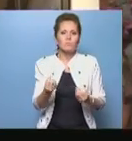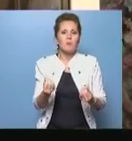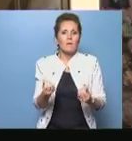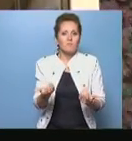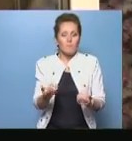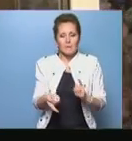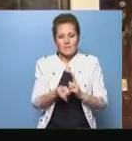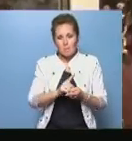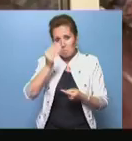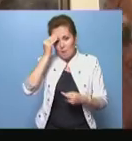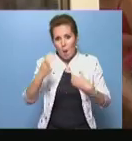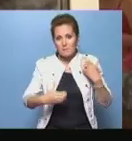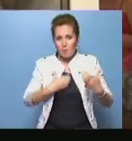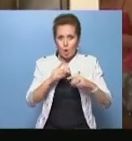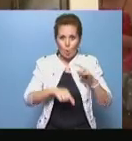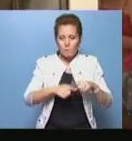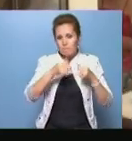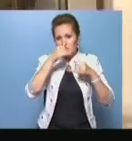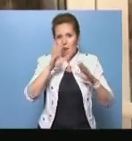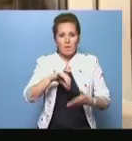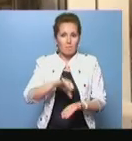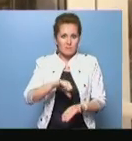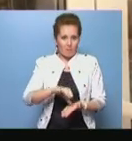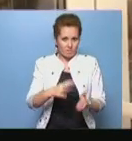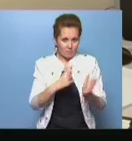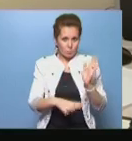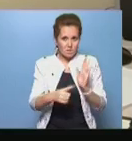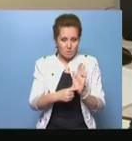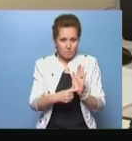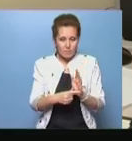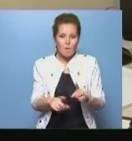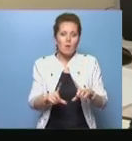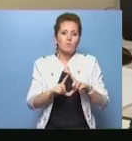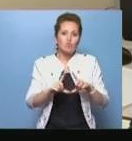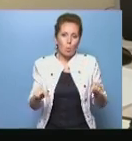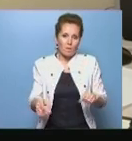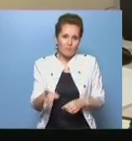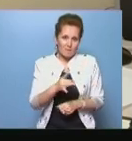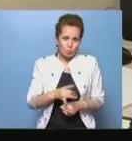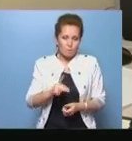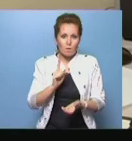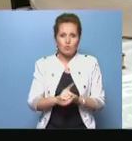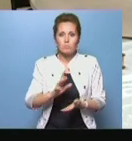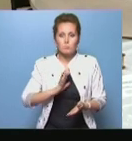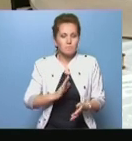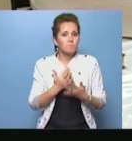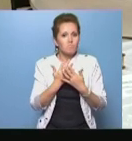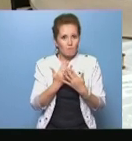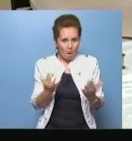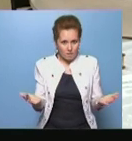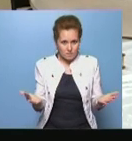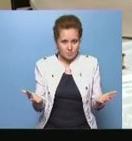мнение обеспокоенных родителей не смогли даже представители 97-й. Школы в республике должны быть разные. Вот